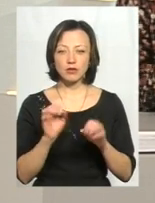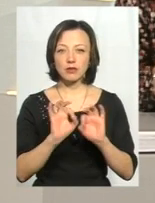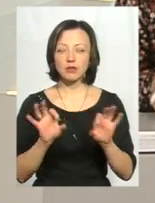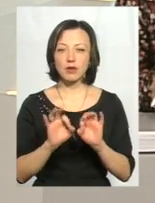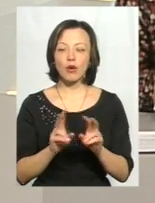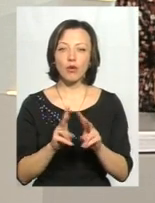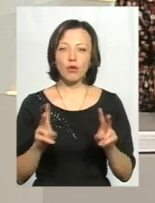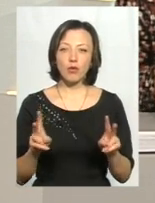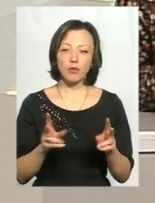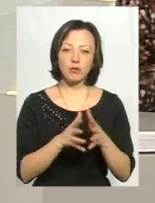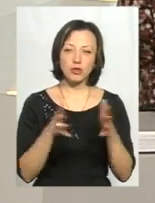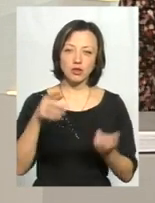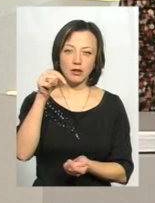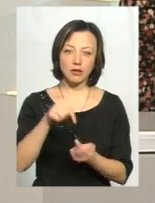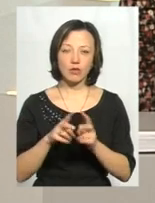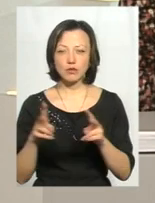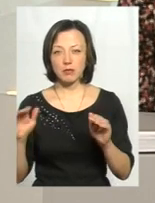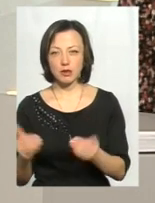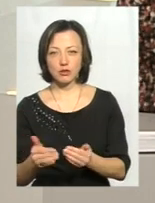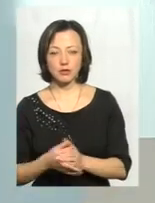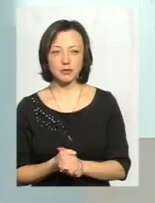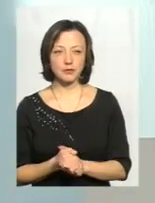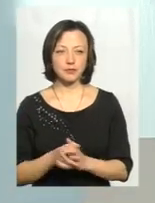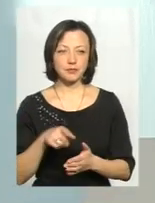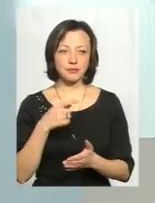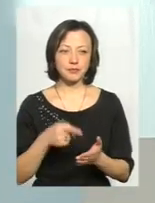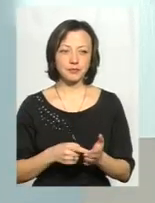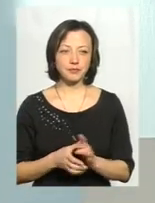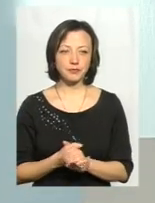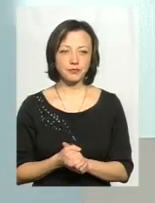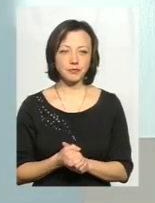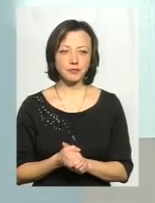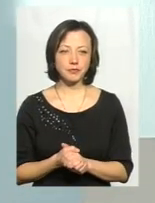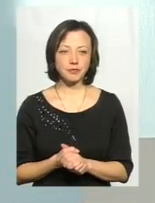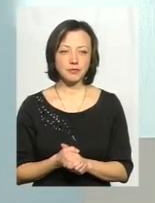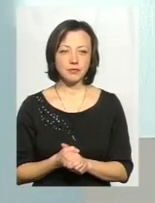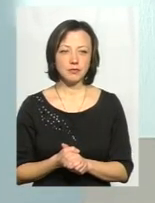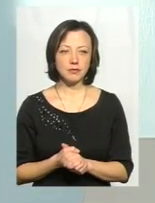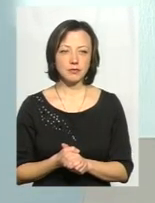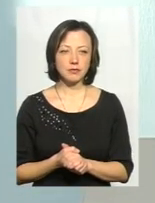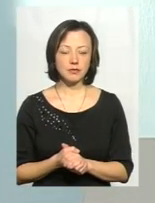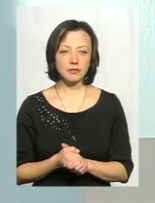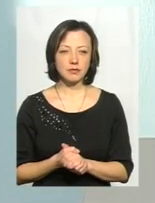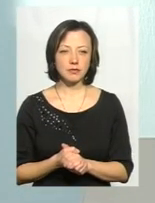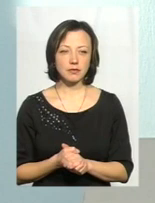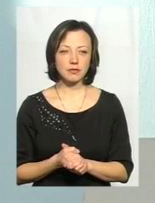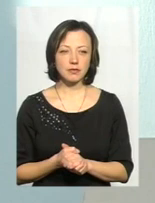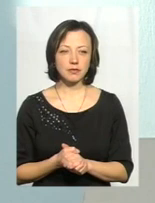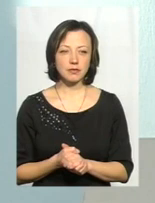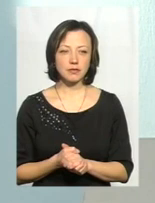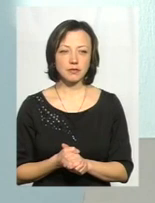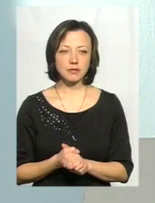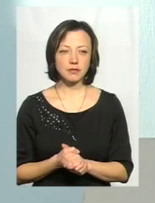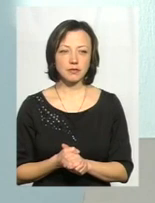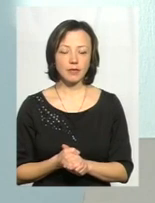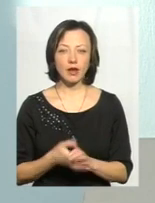це більш характерно, для кого менш? Ну, можна назвати таку цифру